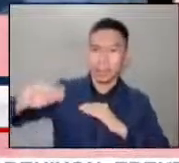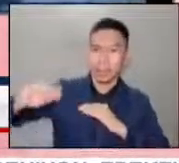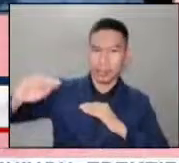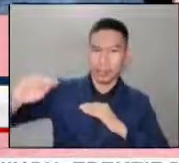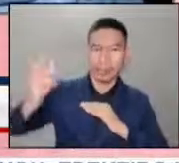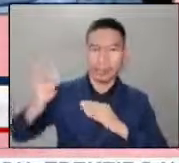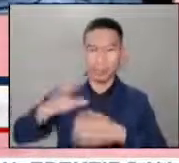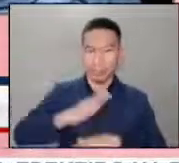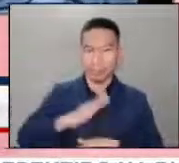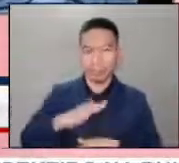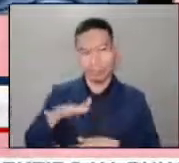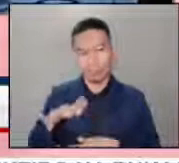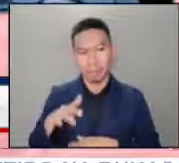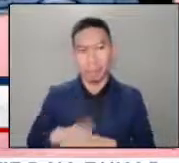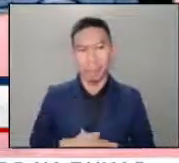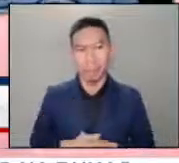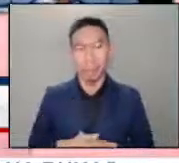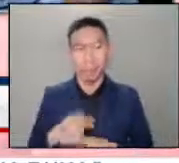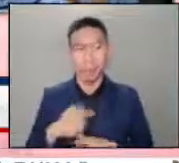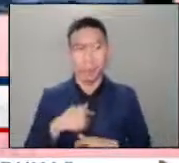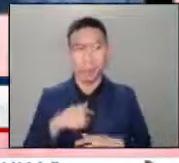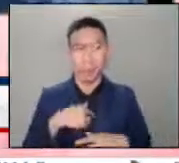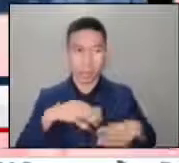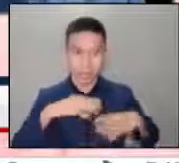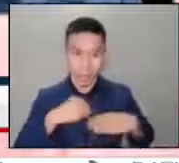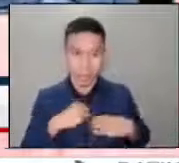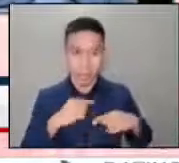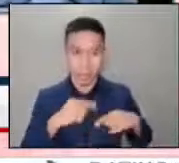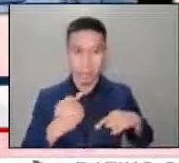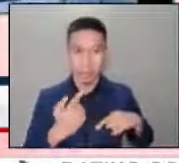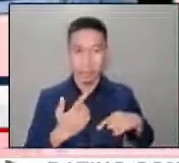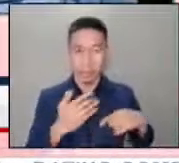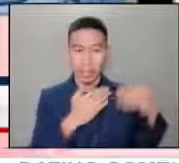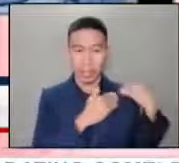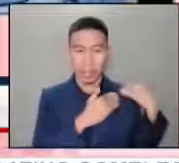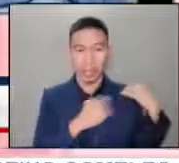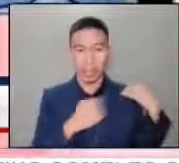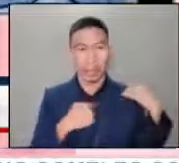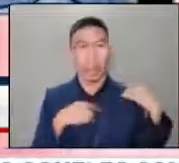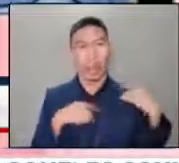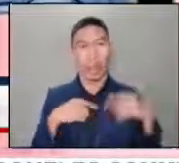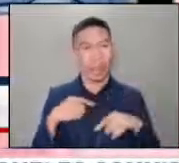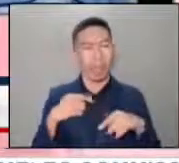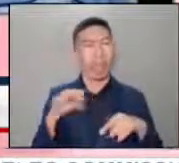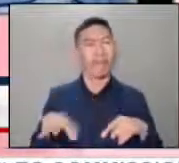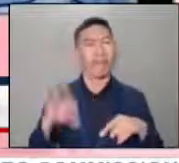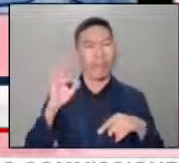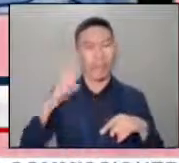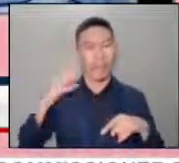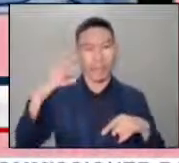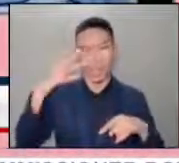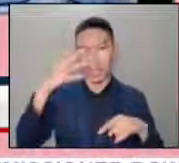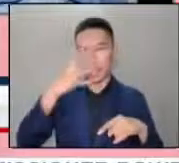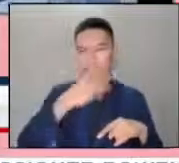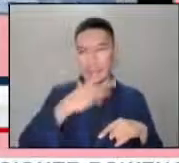na ito, itong assignment to, hesitant ako na mag-accept, but I find the beauty in it, and I think I have to, you know,